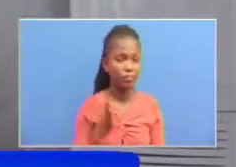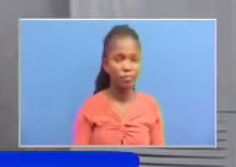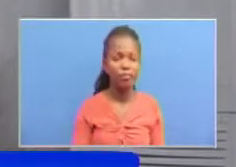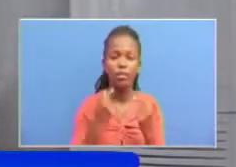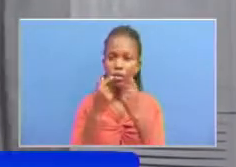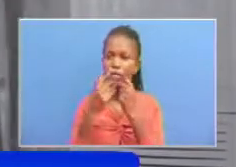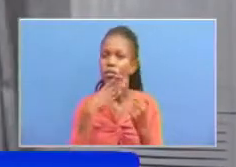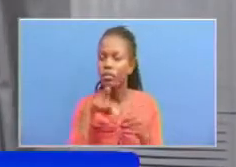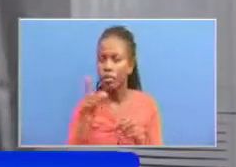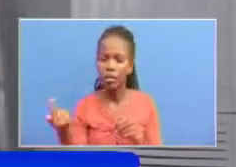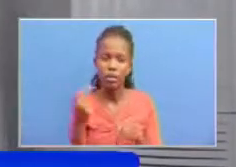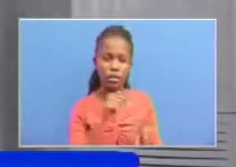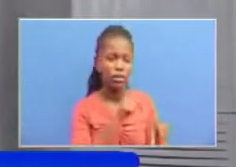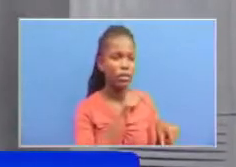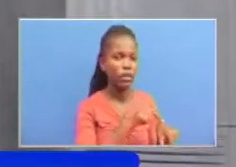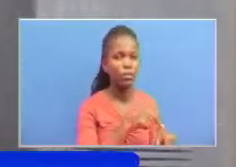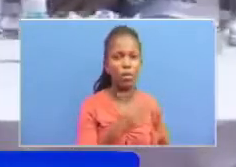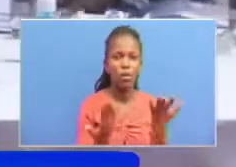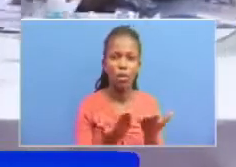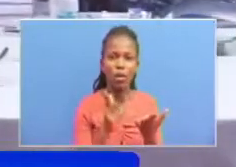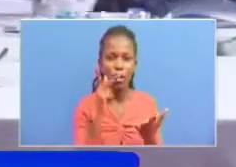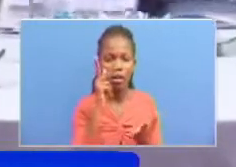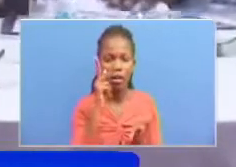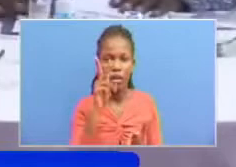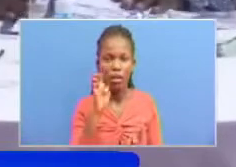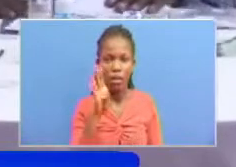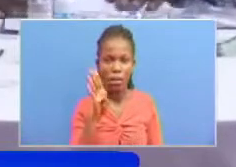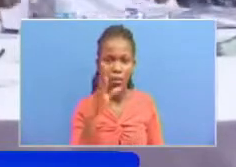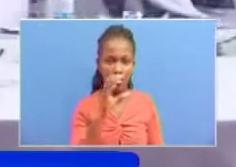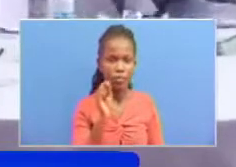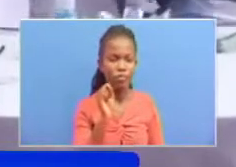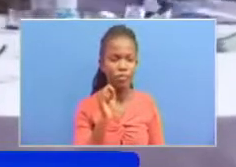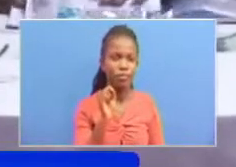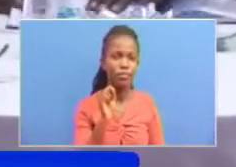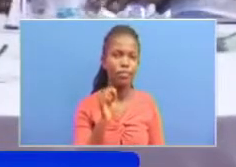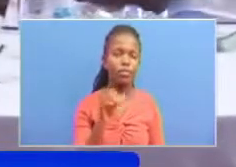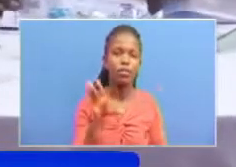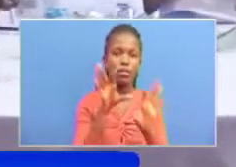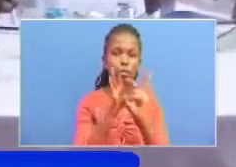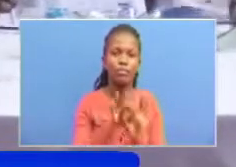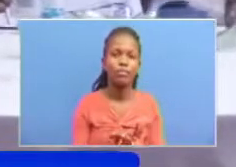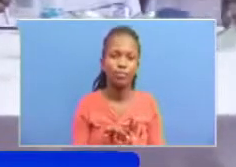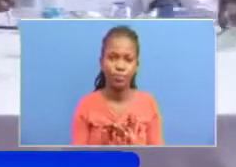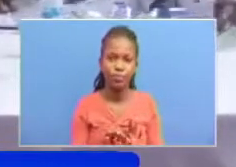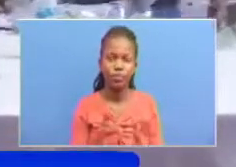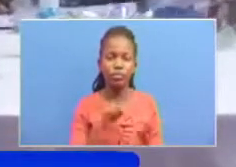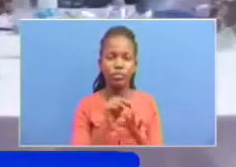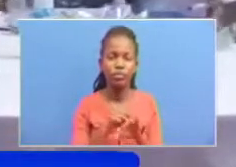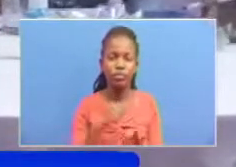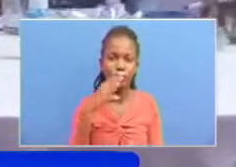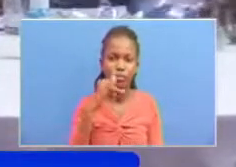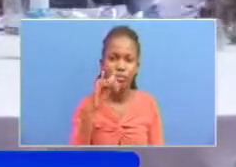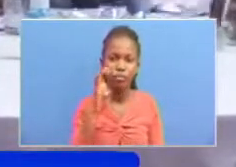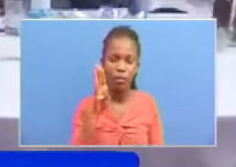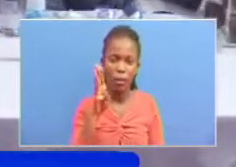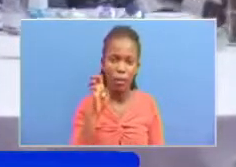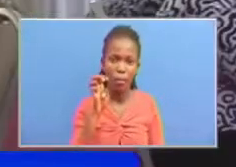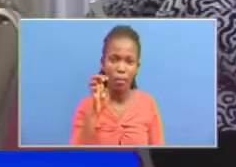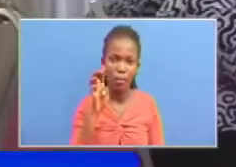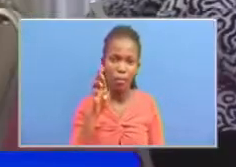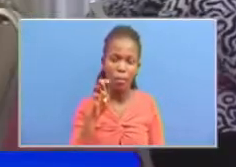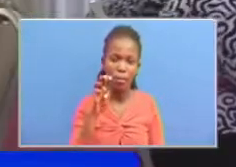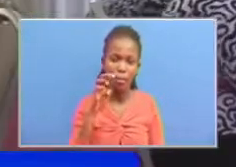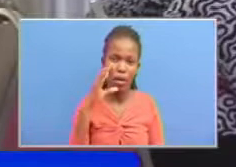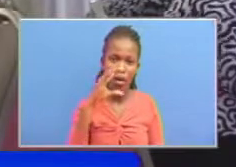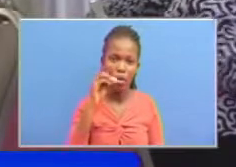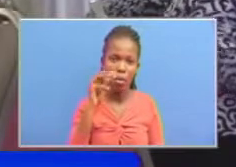Uneni wake woka kavindani kala muvia wa kukuni kila wailu wa siendu kana kebs. Mengu watanio na kiseseki ya National Cyber Command Center. Matoa